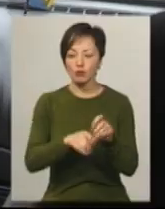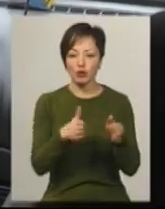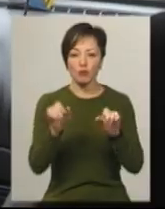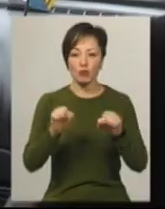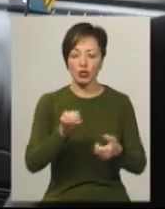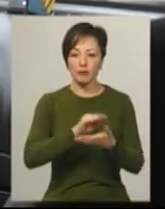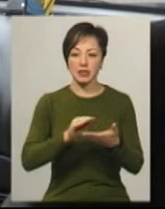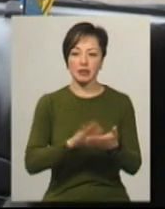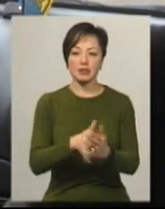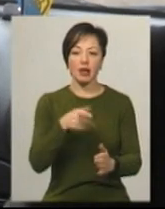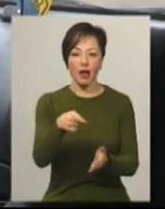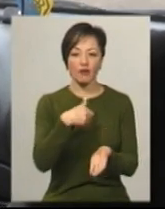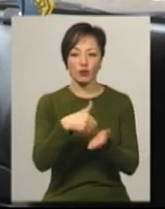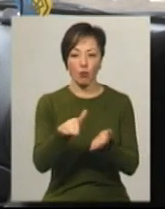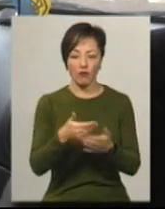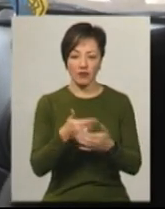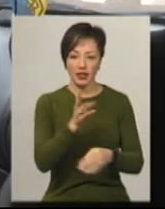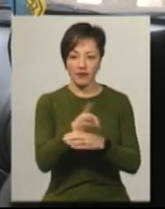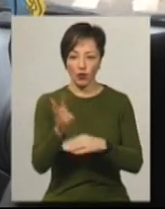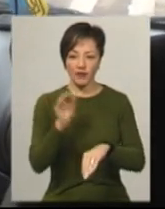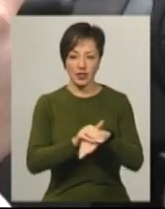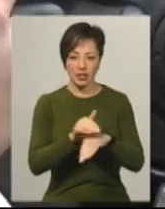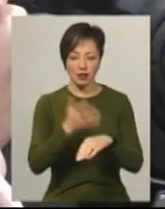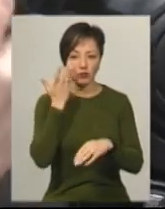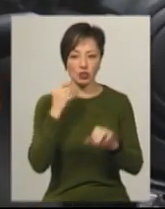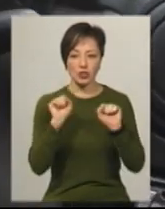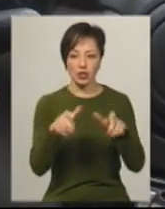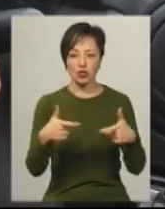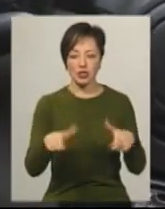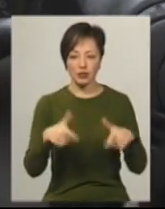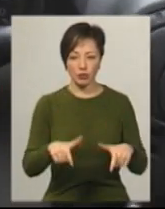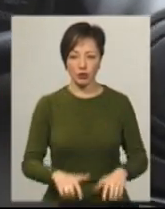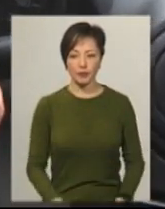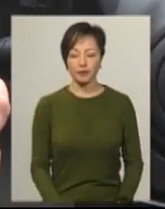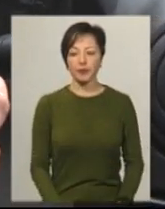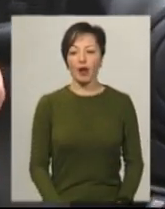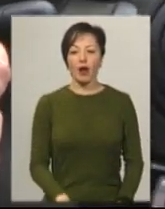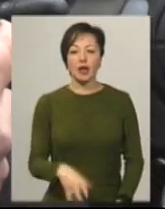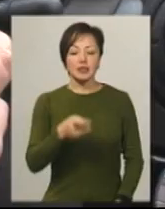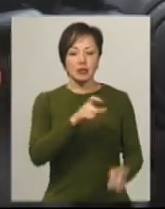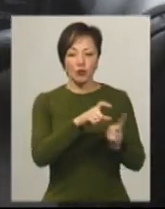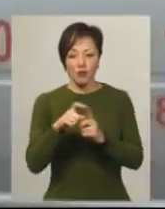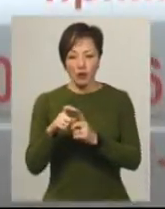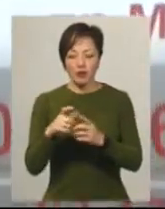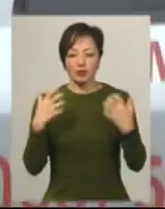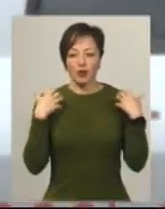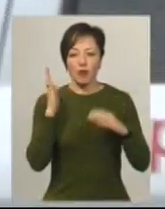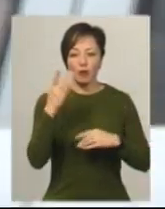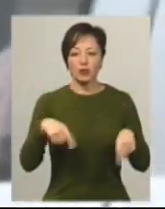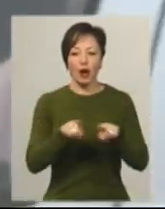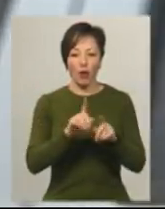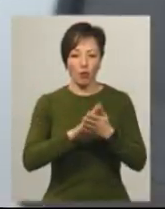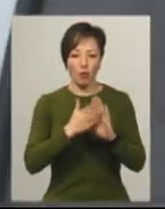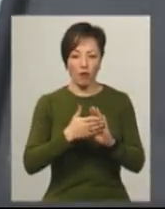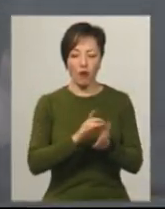можна написати заяву і відмовитись від відеофіксації при здачі іспиту з практичного водіння. За словами Володимира Заболотного, у майбутньому така